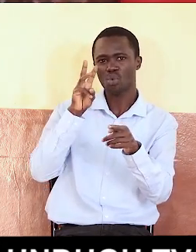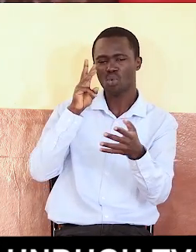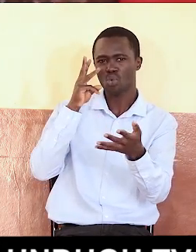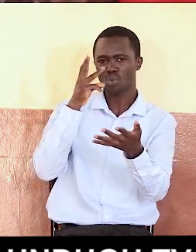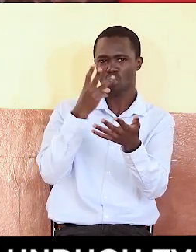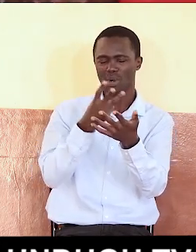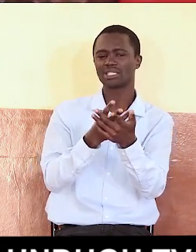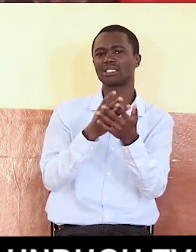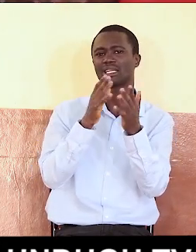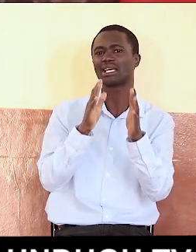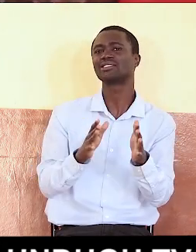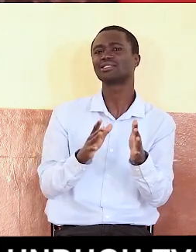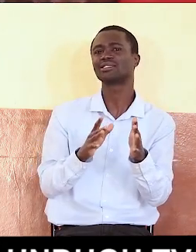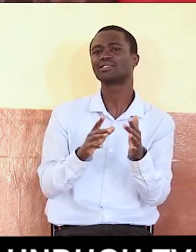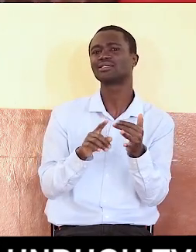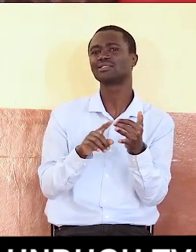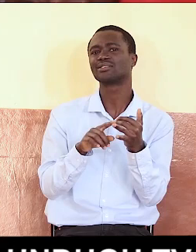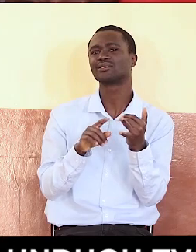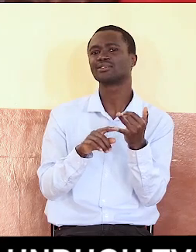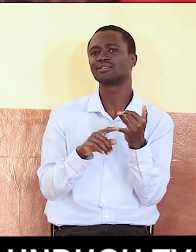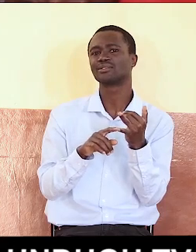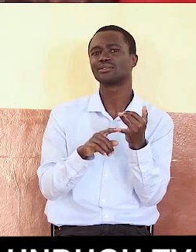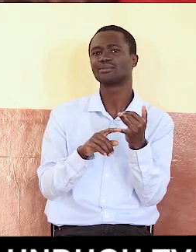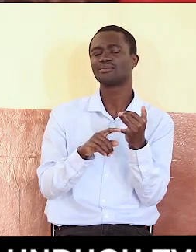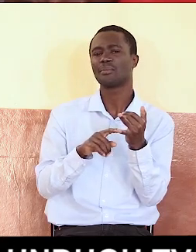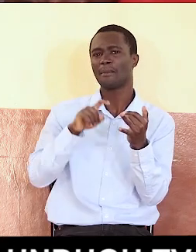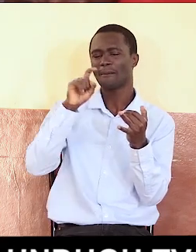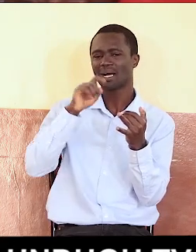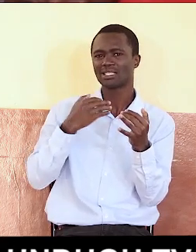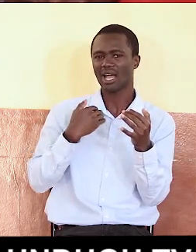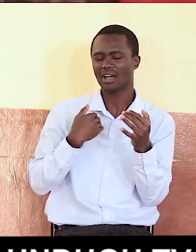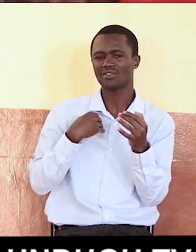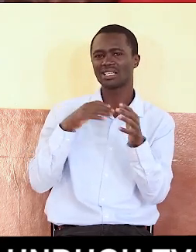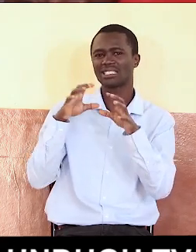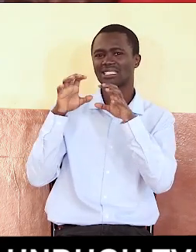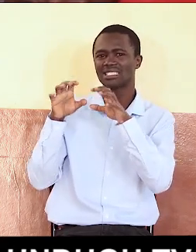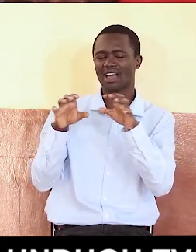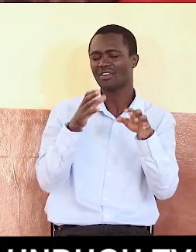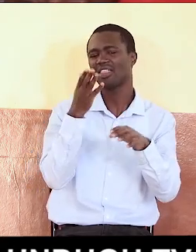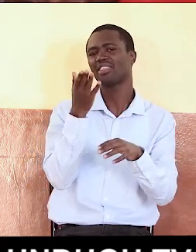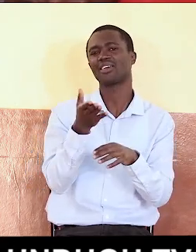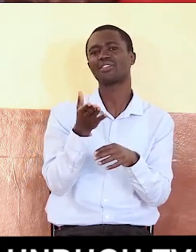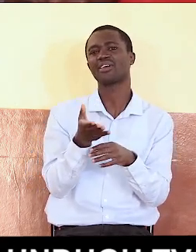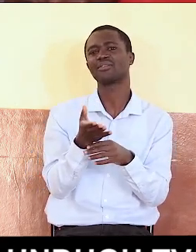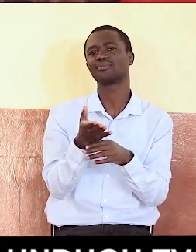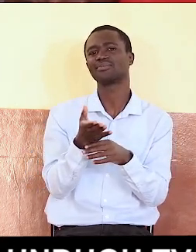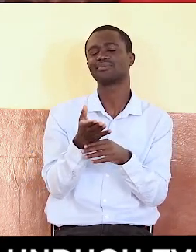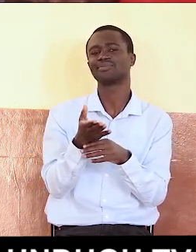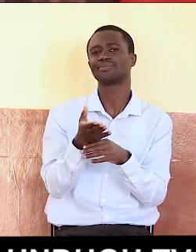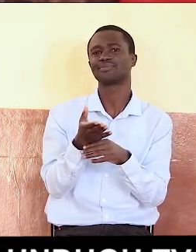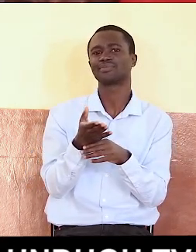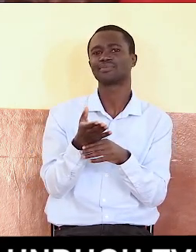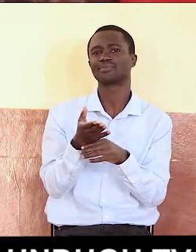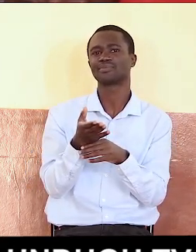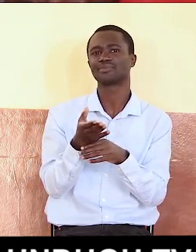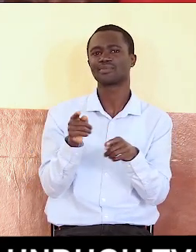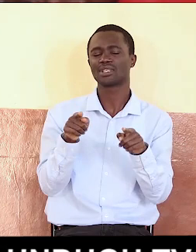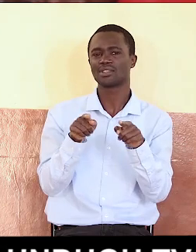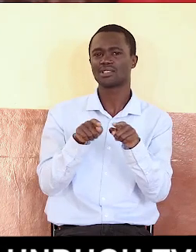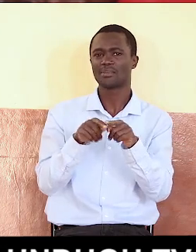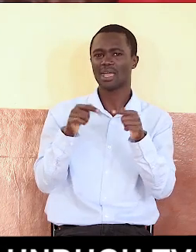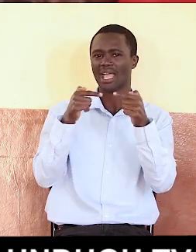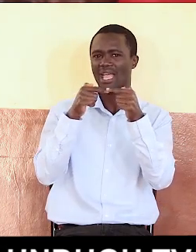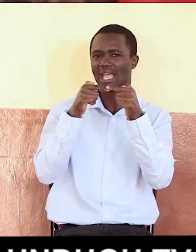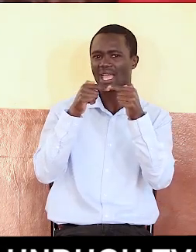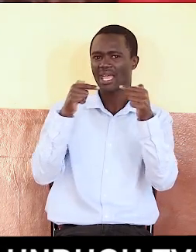ni lazima ataonewa, ni lazima ataudhiwa, ni lazima adui wa